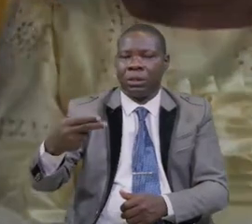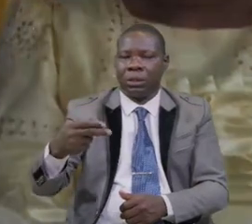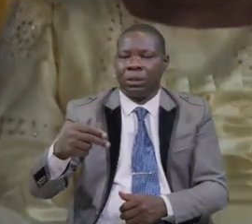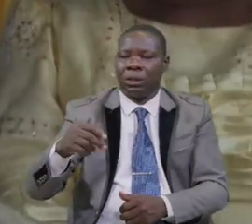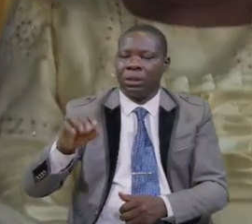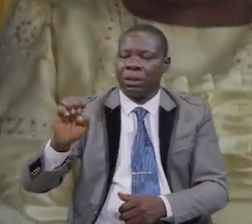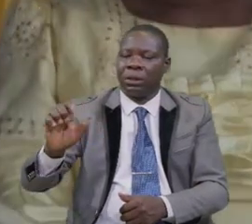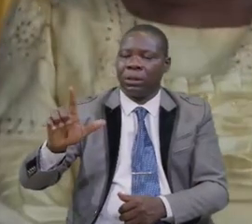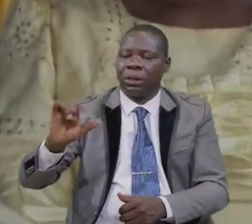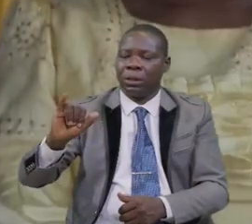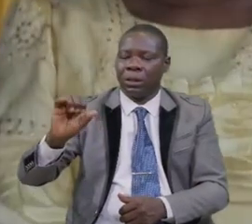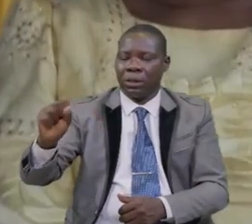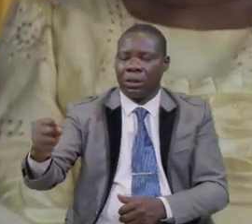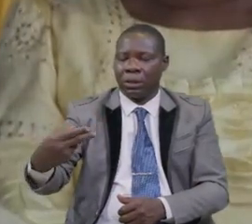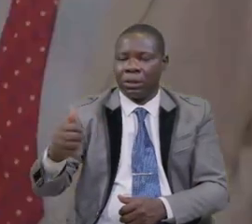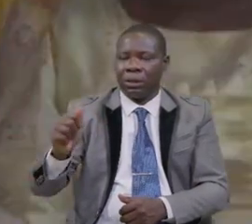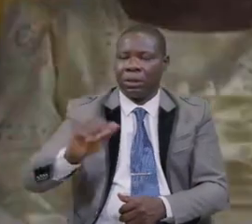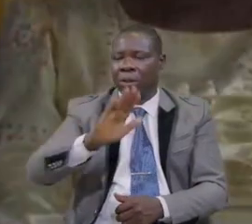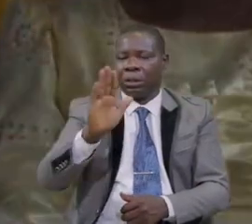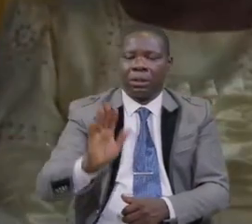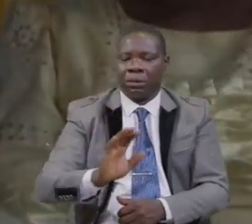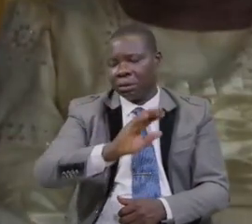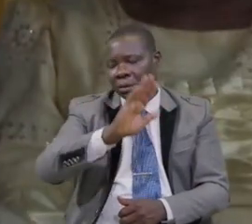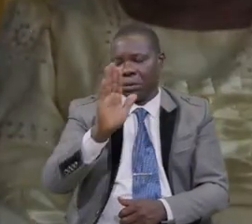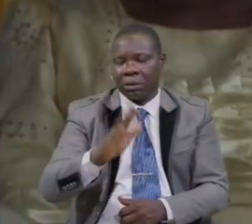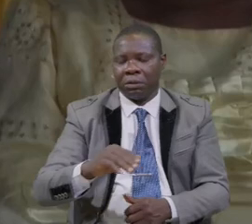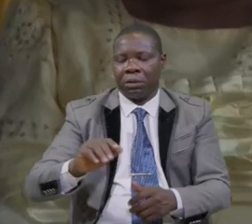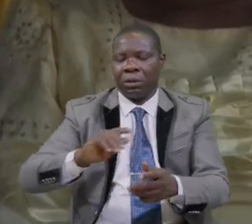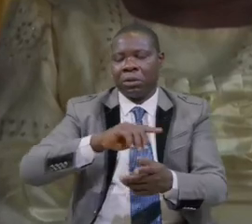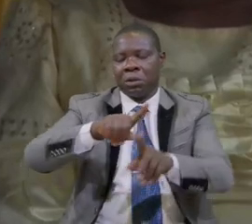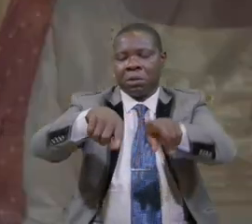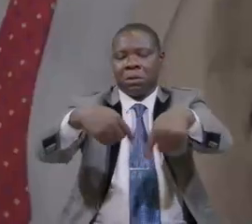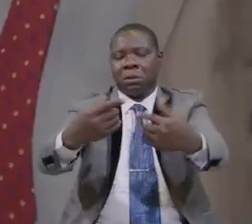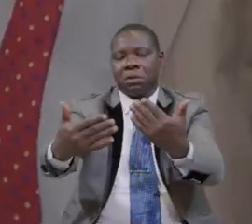Élisée n'a jamais fait demi-tour.